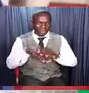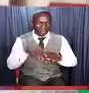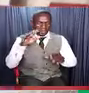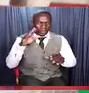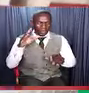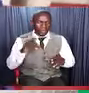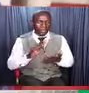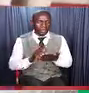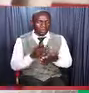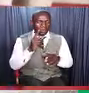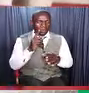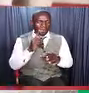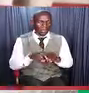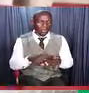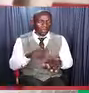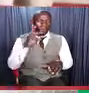Baba.